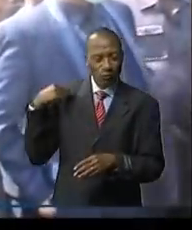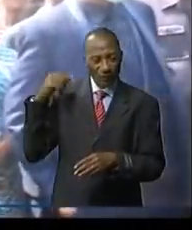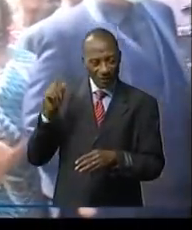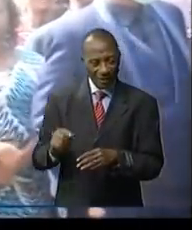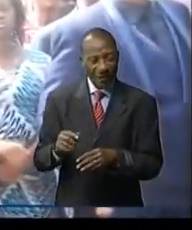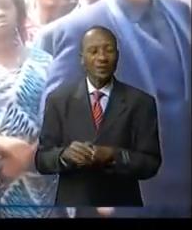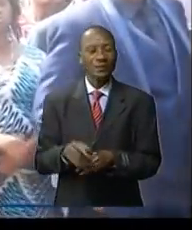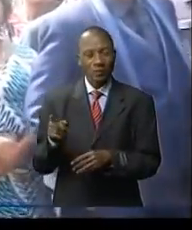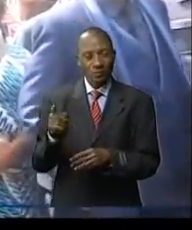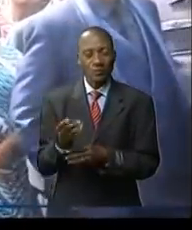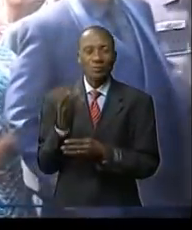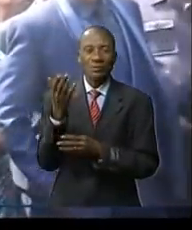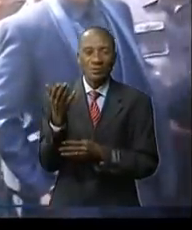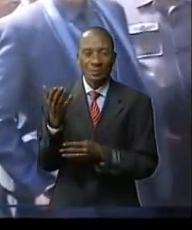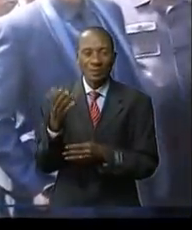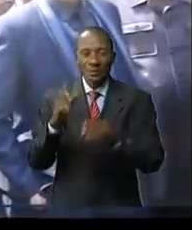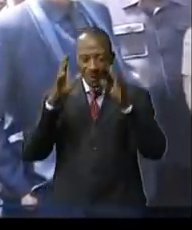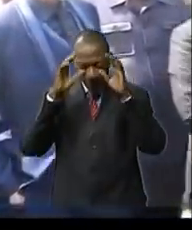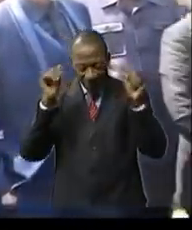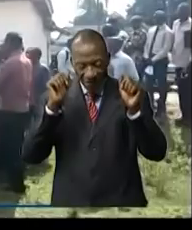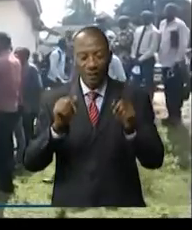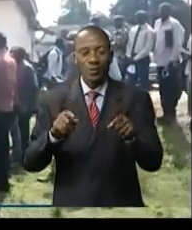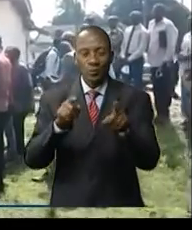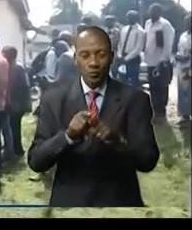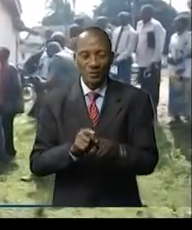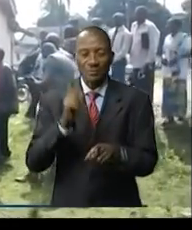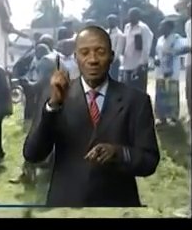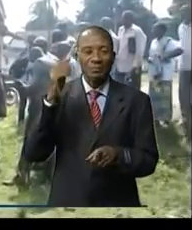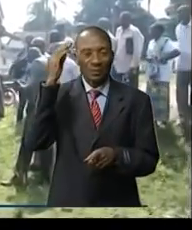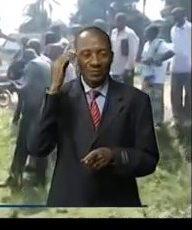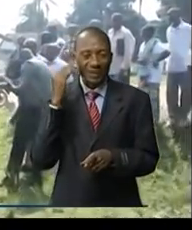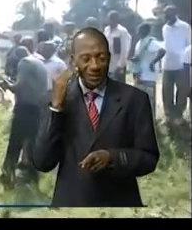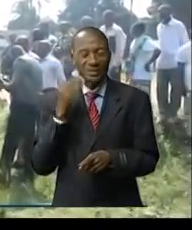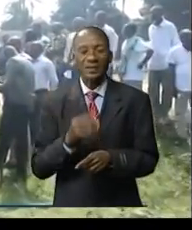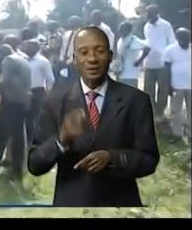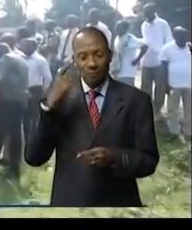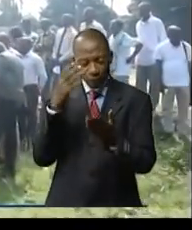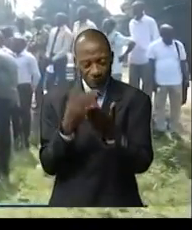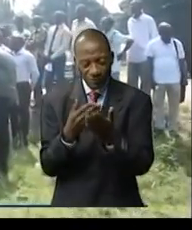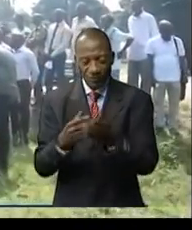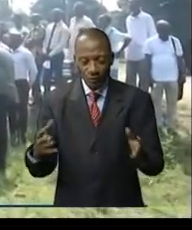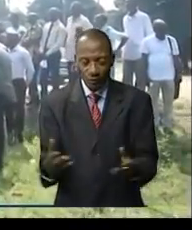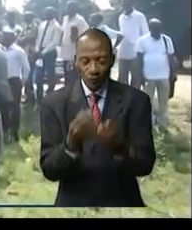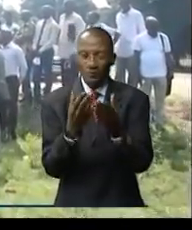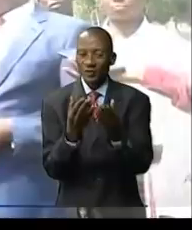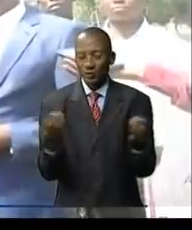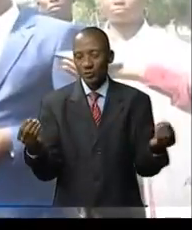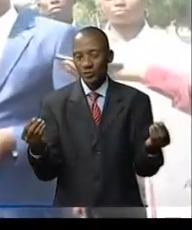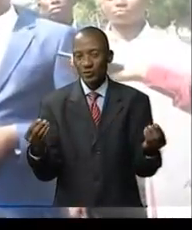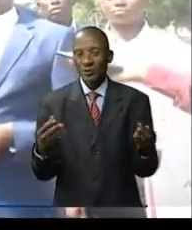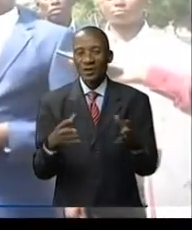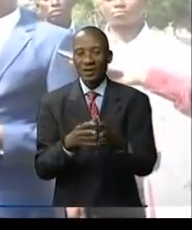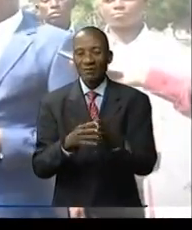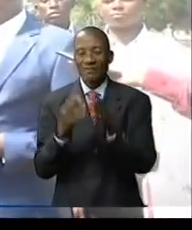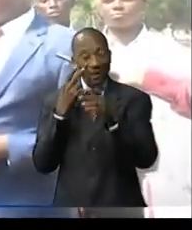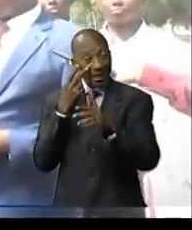Félix-Antoine Tshisekedi Tshilombo et le premier ministre Jean-Michel Samalukonde afin qu'une solution soit trouvée dans la vision des peuples d'abord. Nous avons